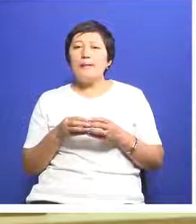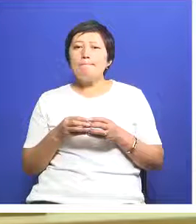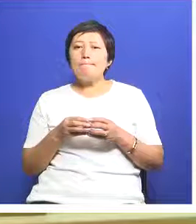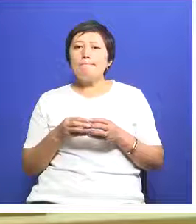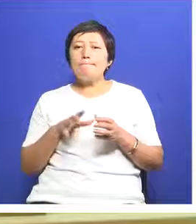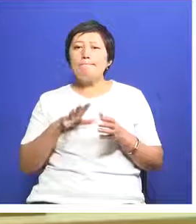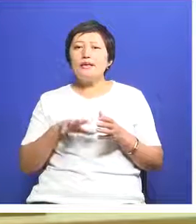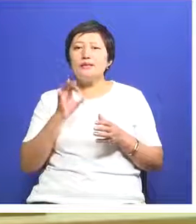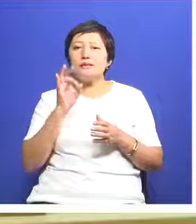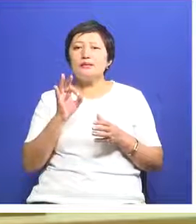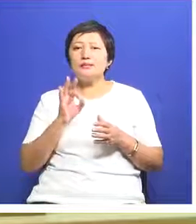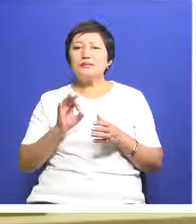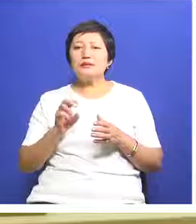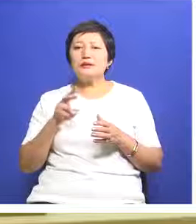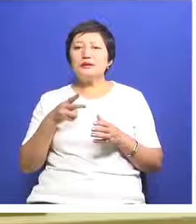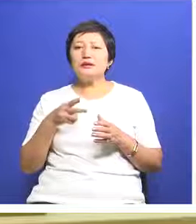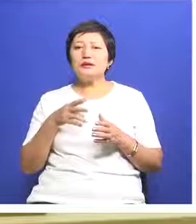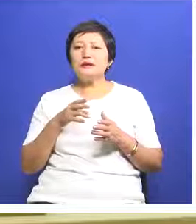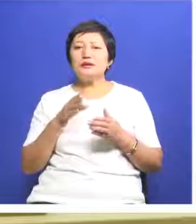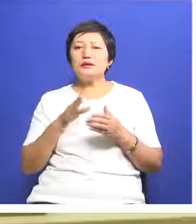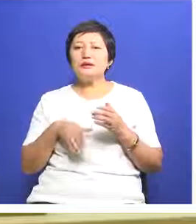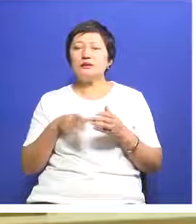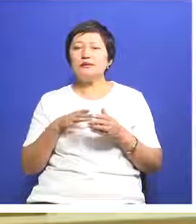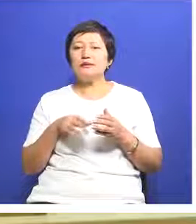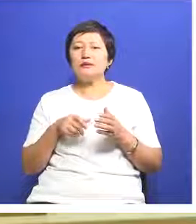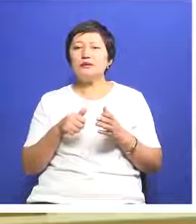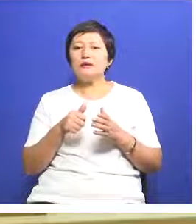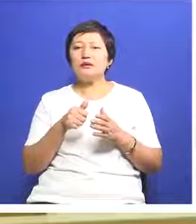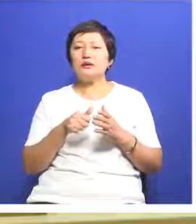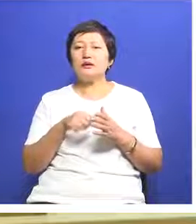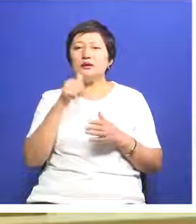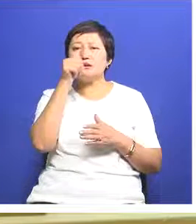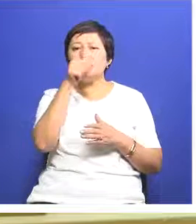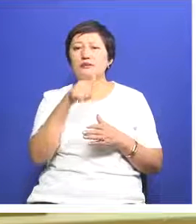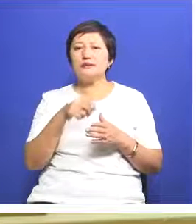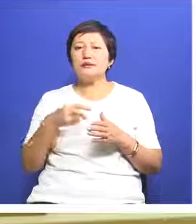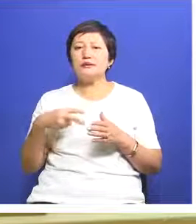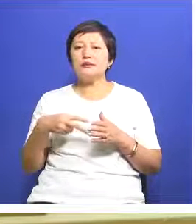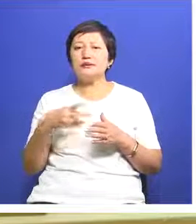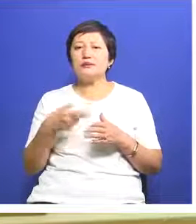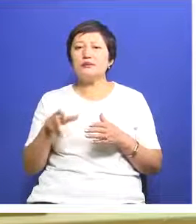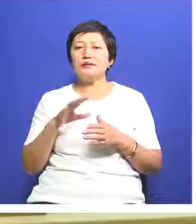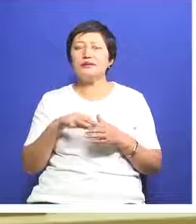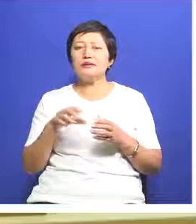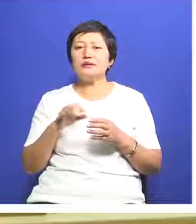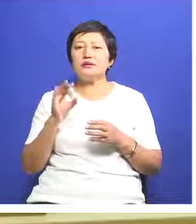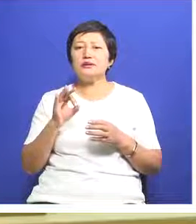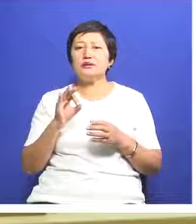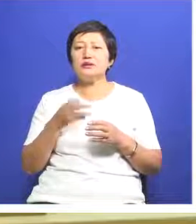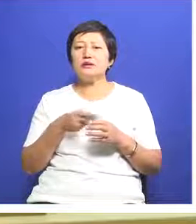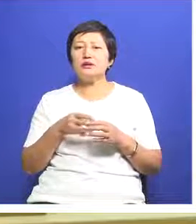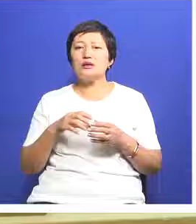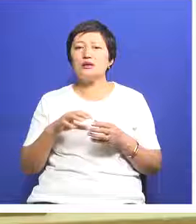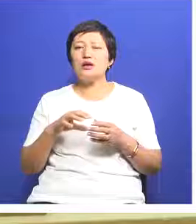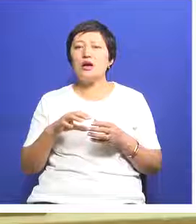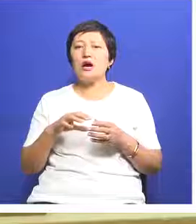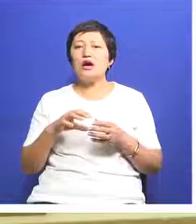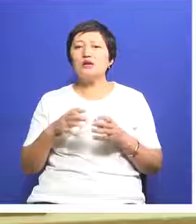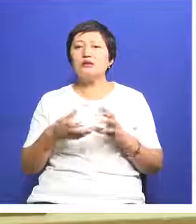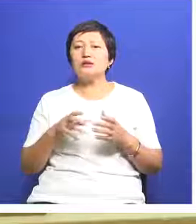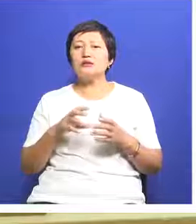5% болғанда бізге 2.5-дан 6 айлығында сол 2% деп түседі. Ол біздің шаруаларға өте